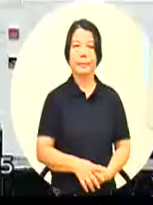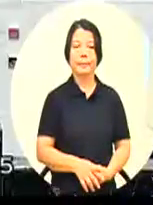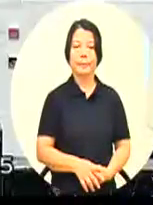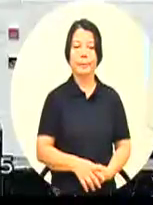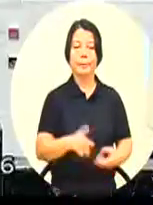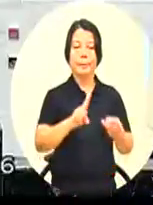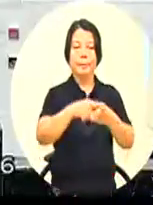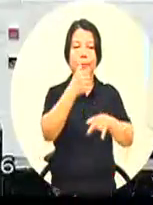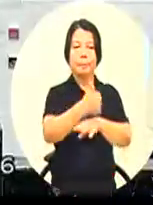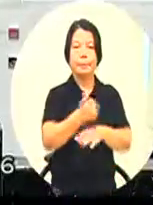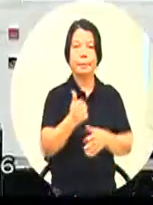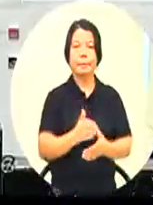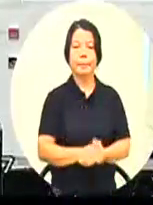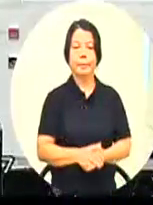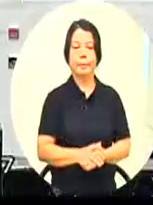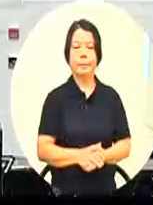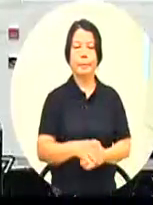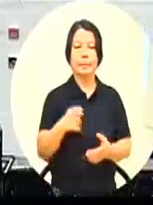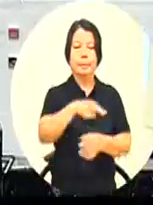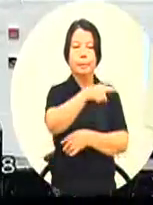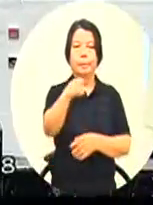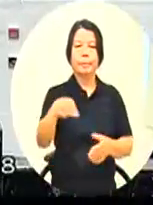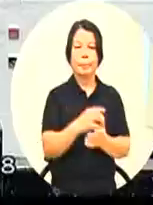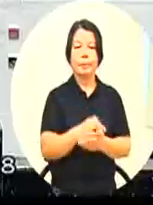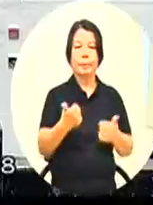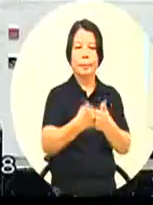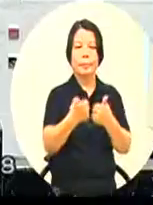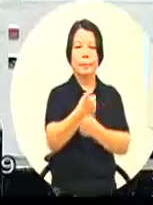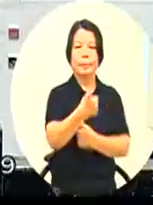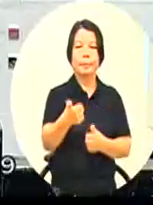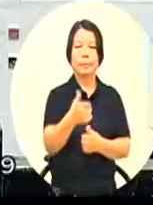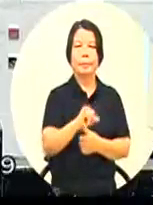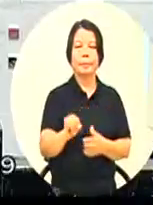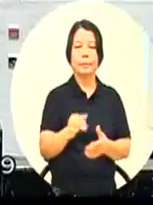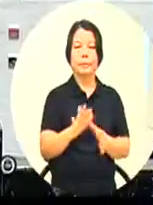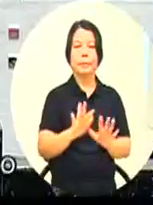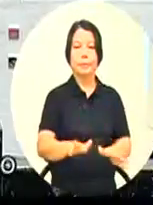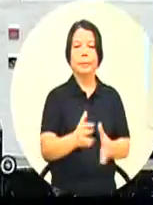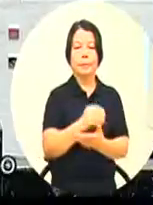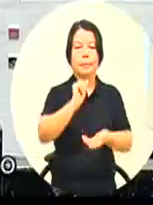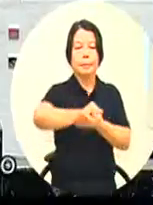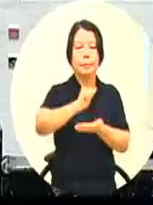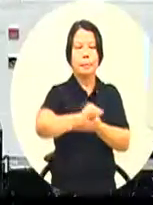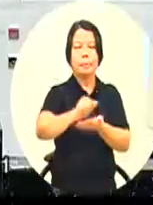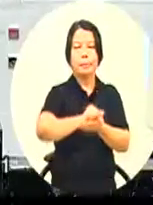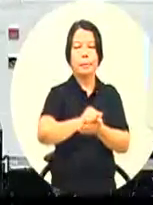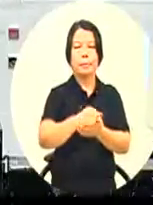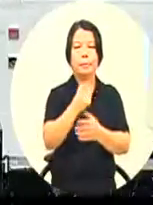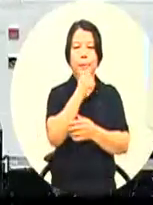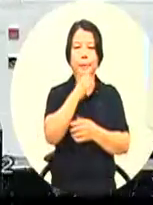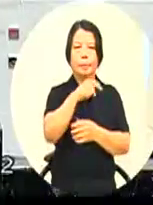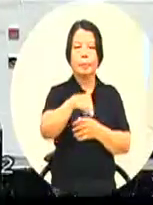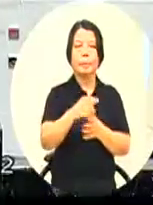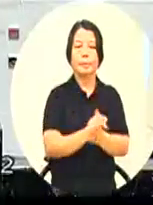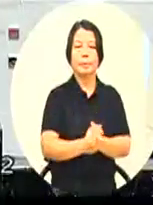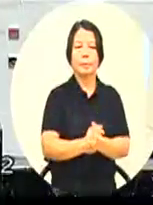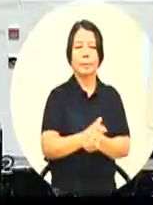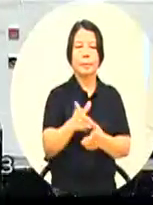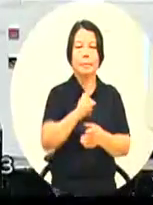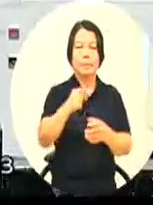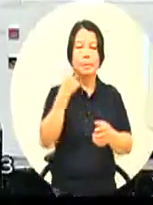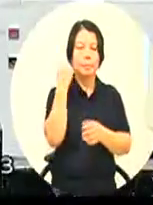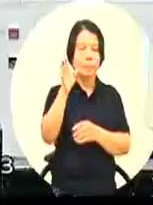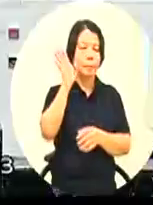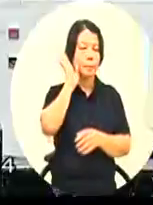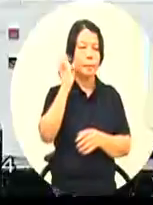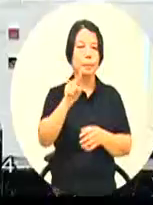主席，我们各位议员，我们在场的媒体朋友，还有我们透过我们新闻局所做的公用频